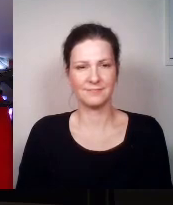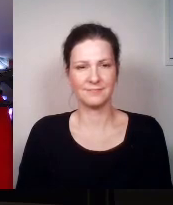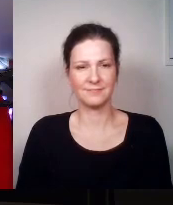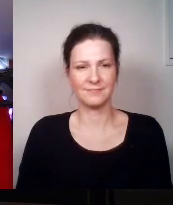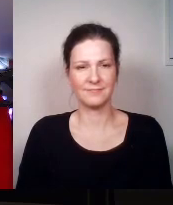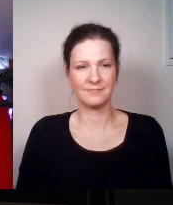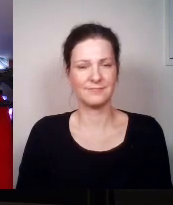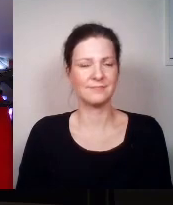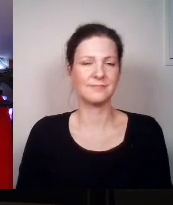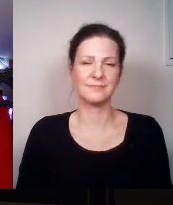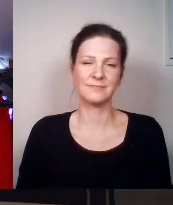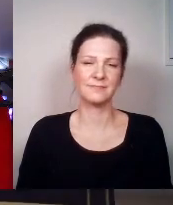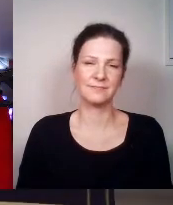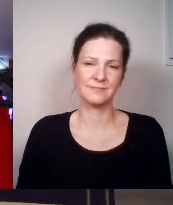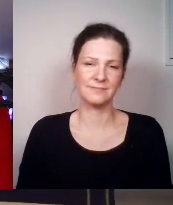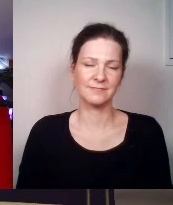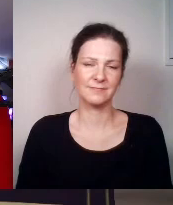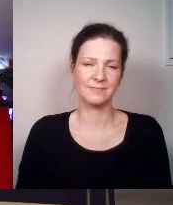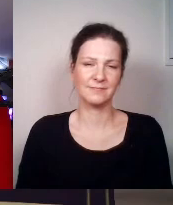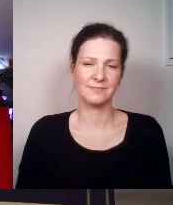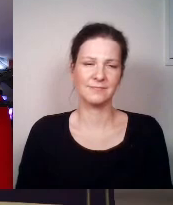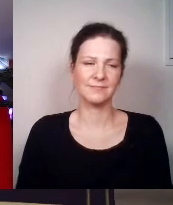wirkmächtig.